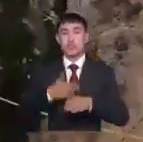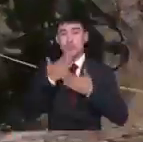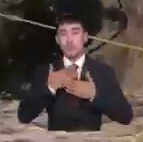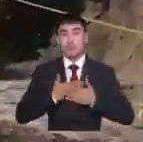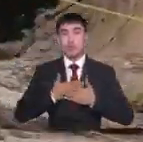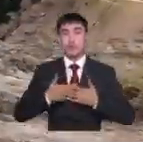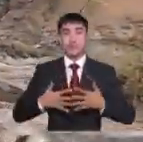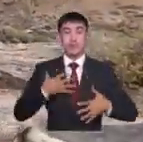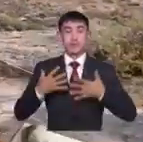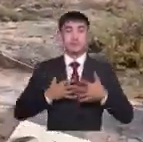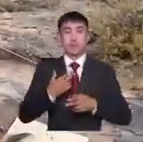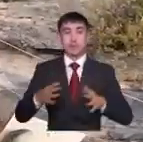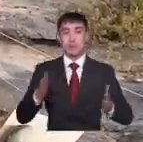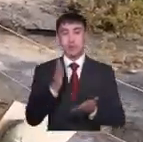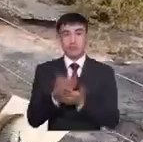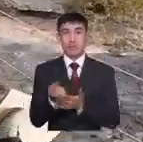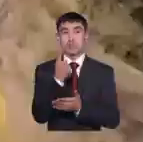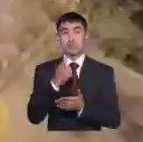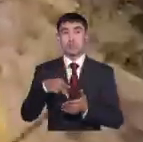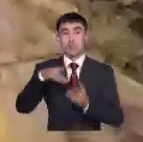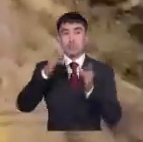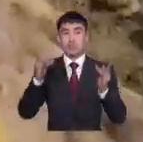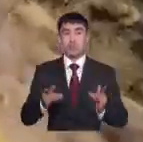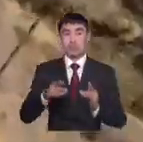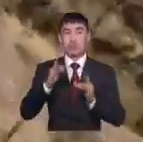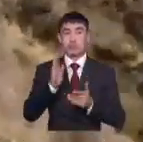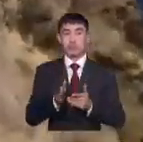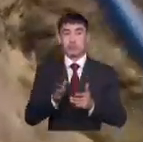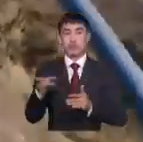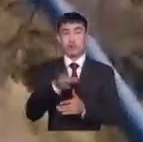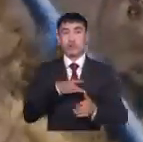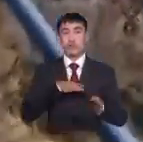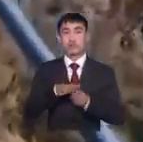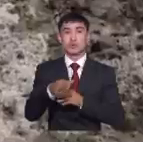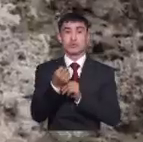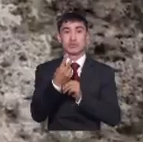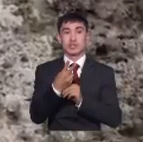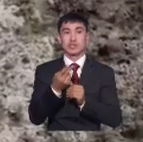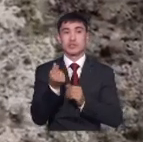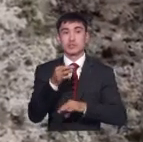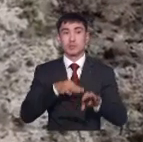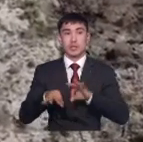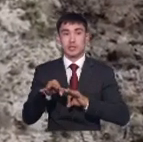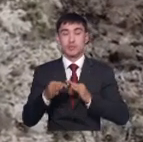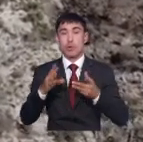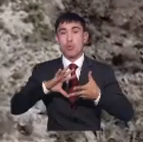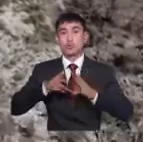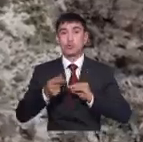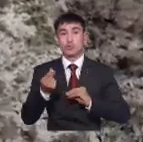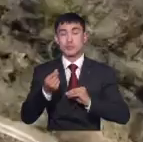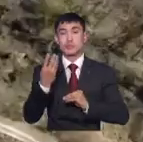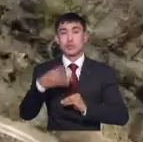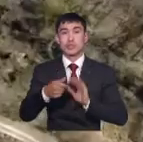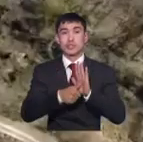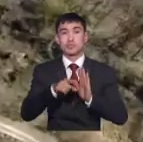любителей адреналина ожидается появление также подвесного моста. Отметим, что сейчас в районе реализуется 12 инвестиционных проектов на общую сумму